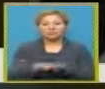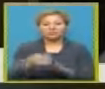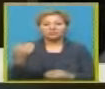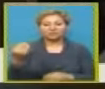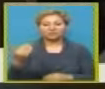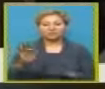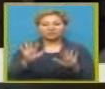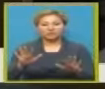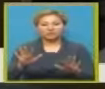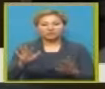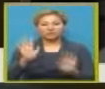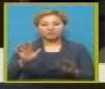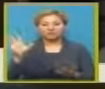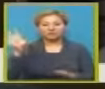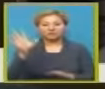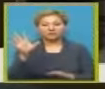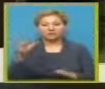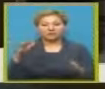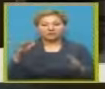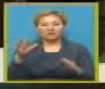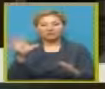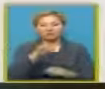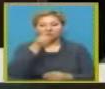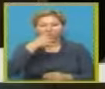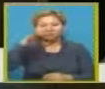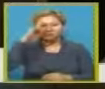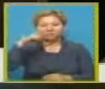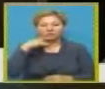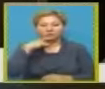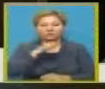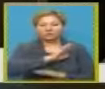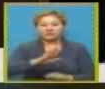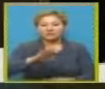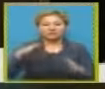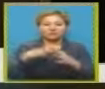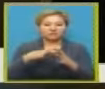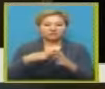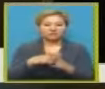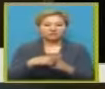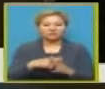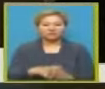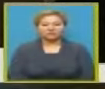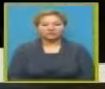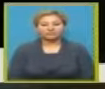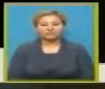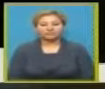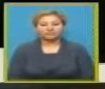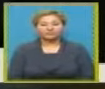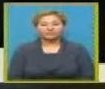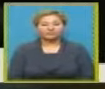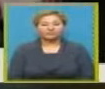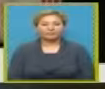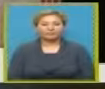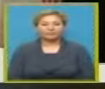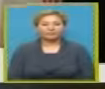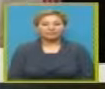берсін, еш уақыт соғыс болмасын тағы сондай. Оларды ұмытпайды ешқашан, олар жасай берсін. Майдангердің жан